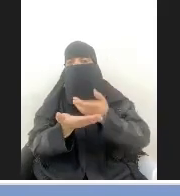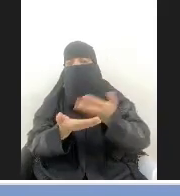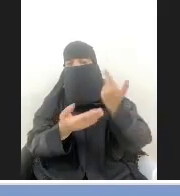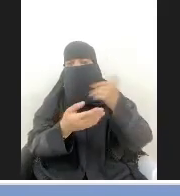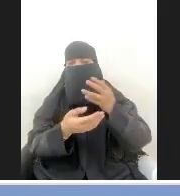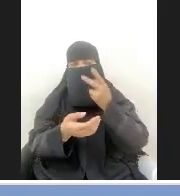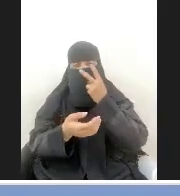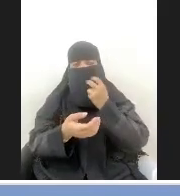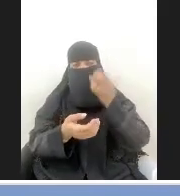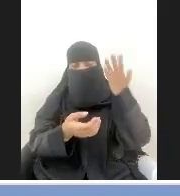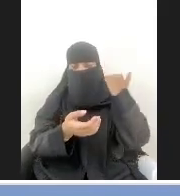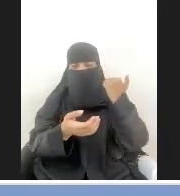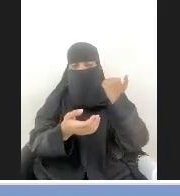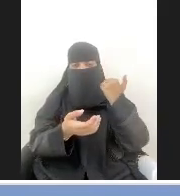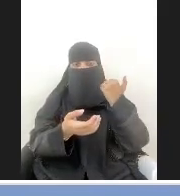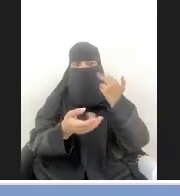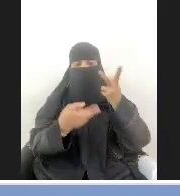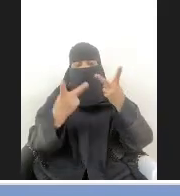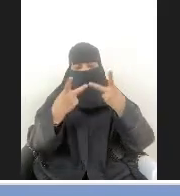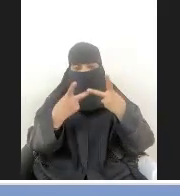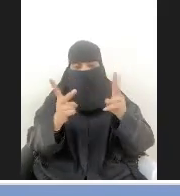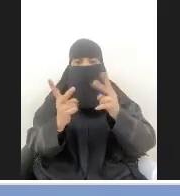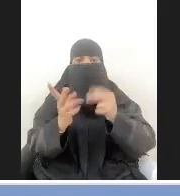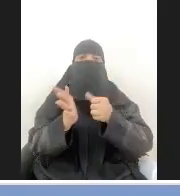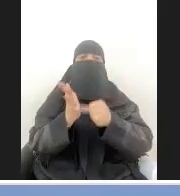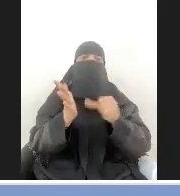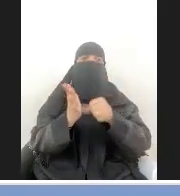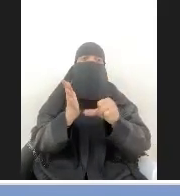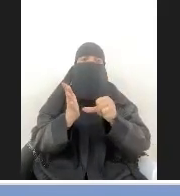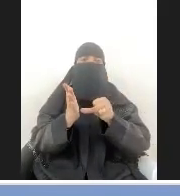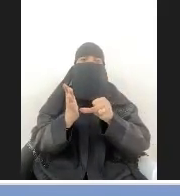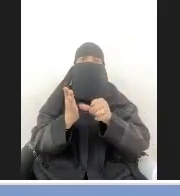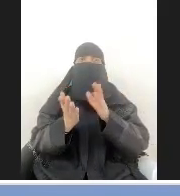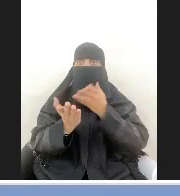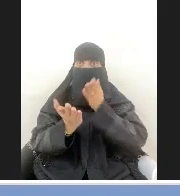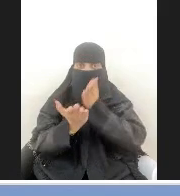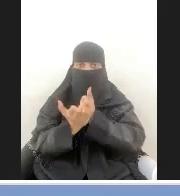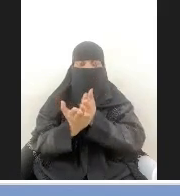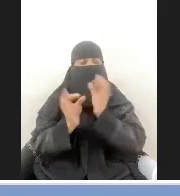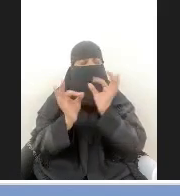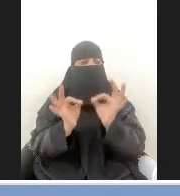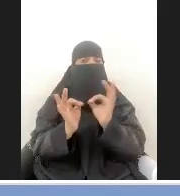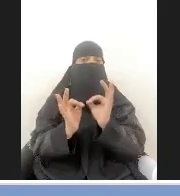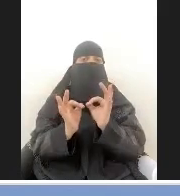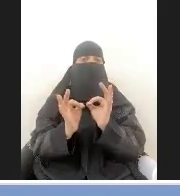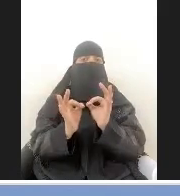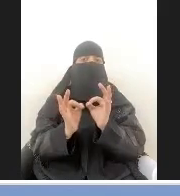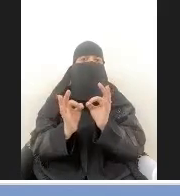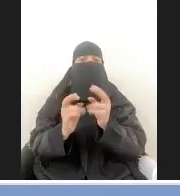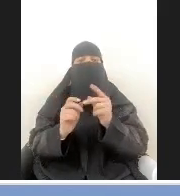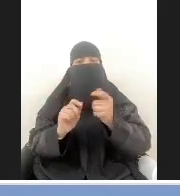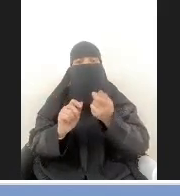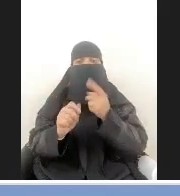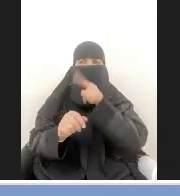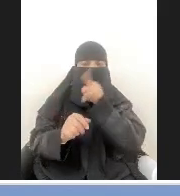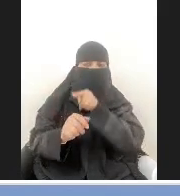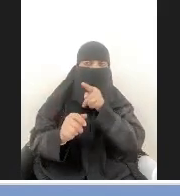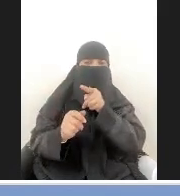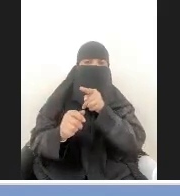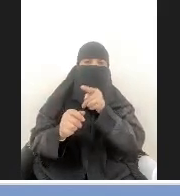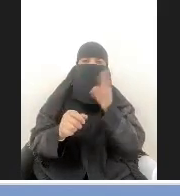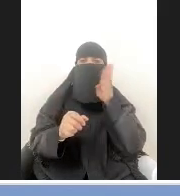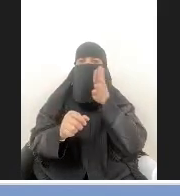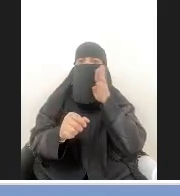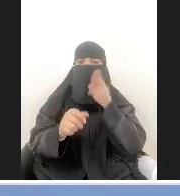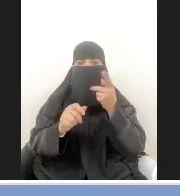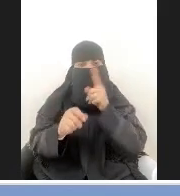ما تشيلوا كل شيء، تشوفوا إيش كان بيضبط، إيش كان ماشي تمام خلوه، ولكن إحنا نغير نظرتنا في الأدوار وفي